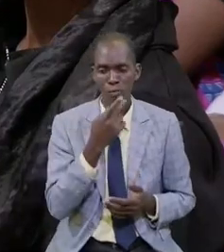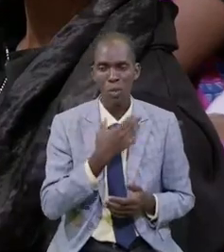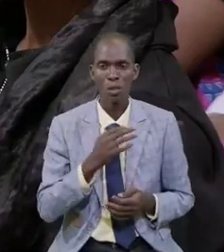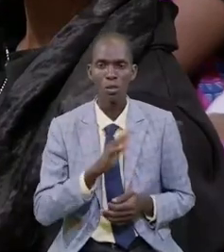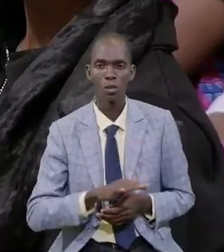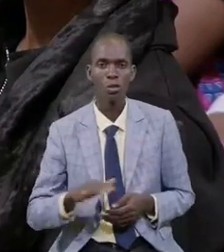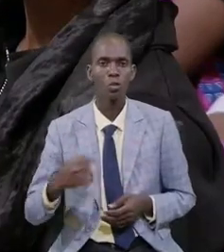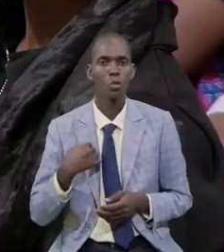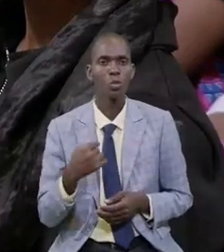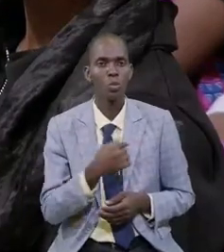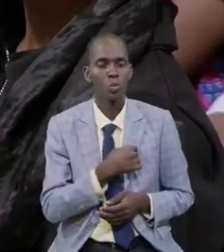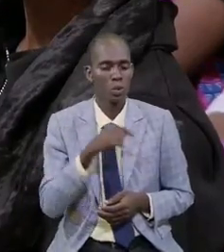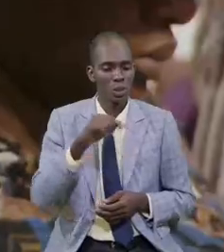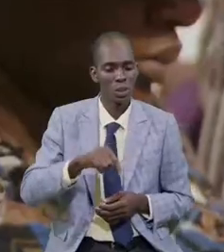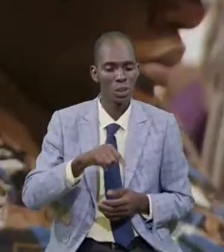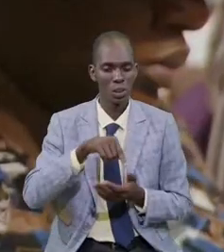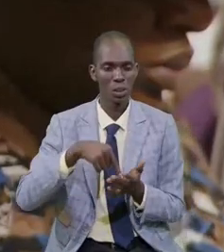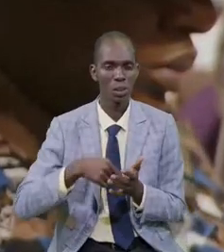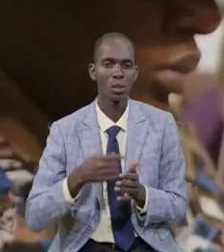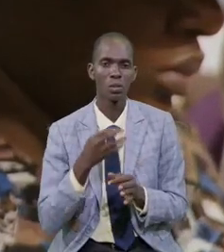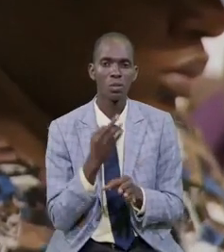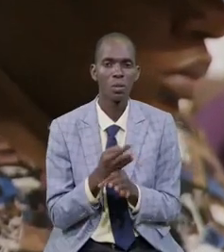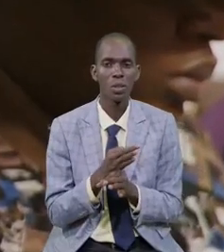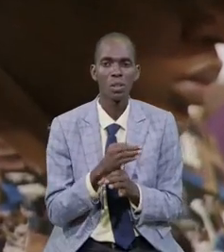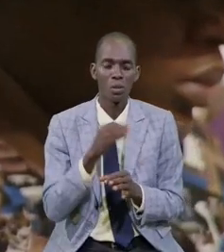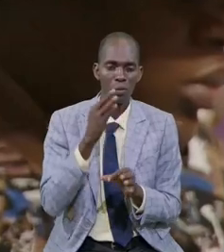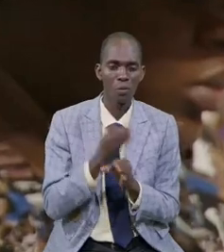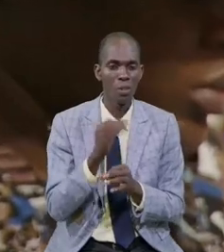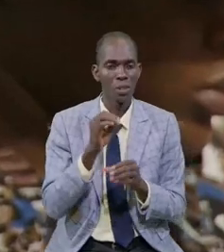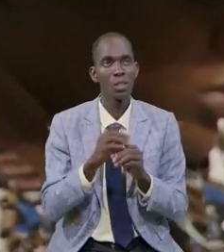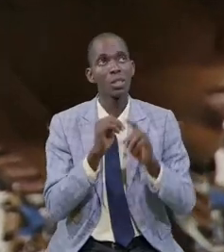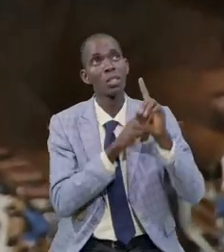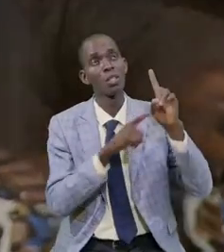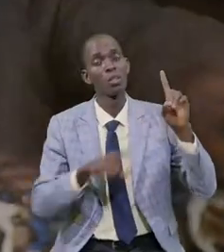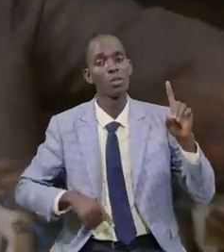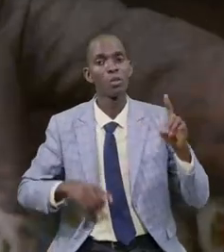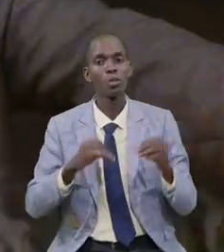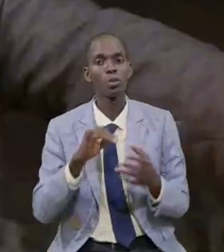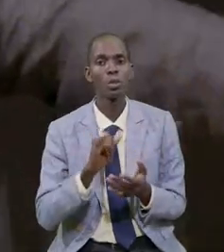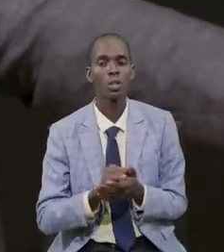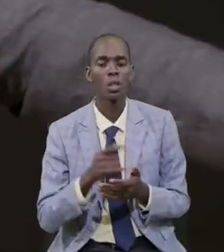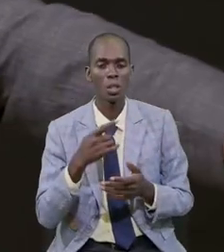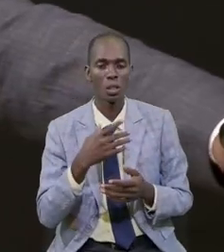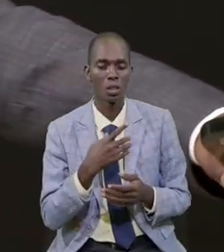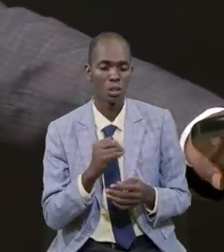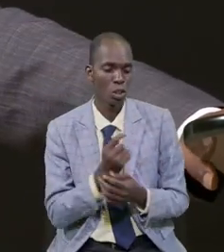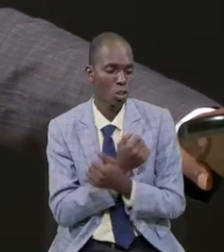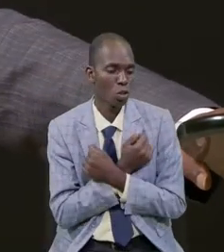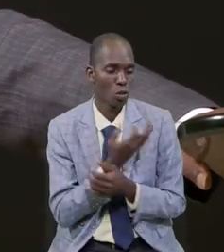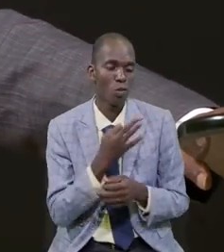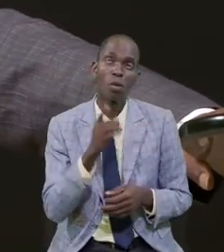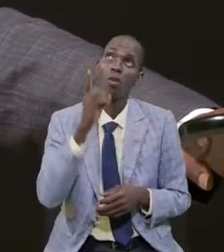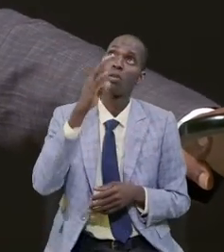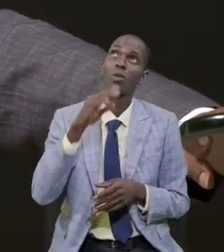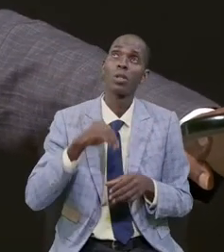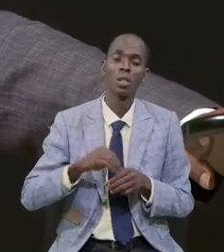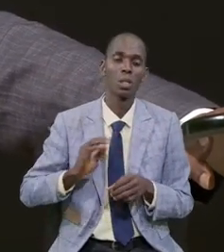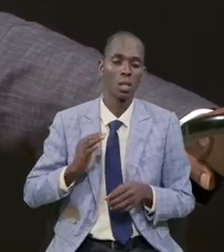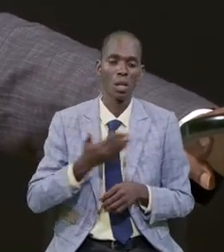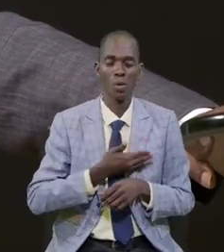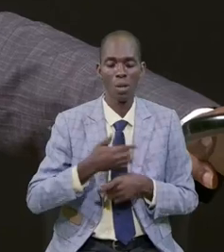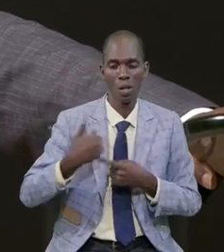entre mari et femme et enfant. On a besoin de la foi en Dieu, afin que l'amour de Dieu dans notre cœur et